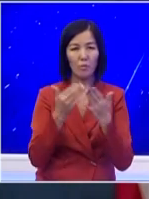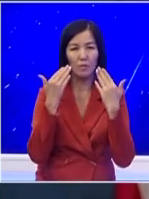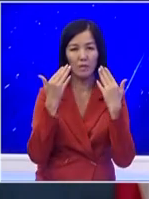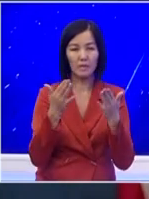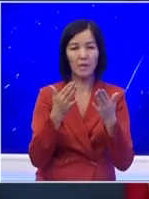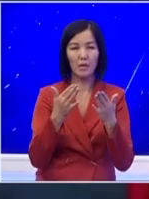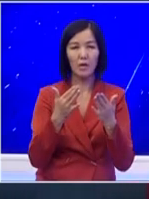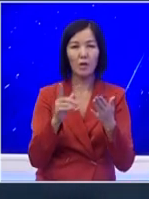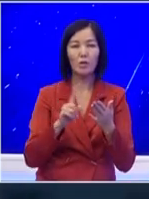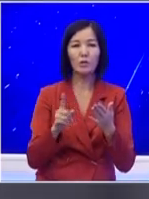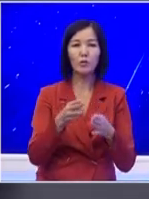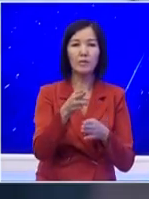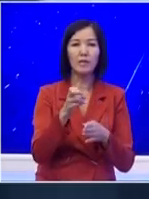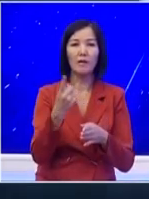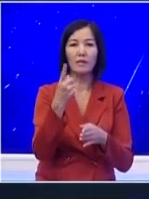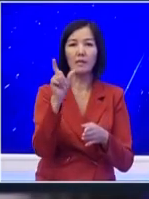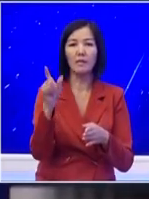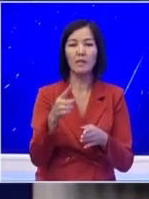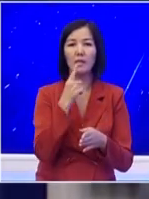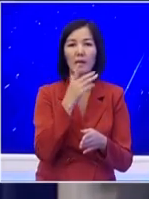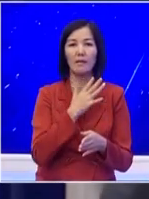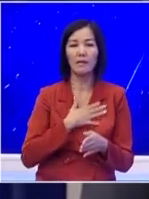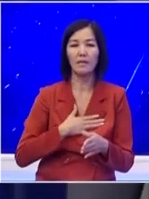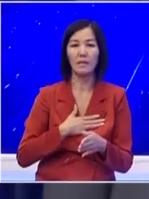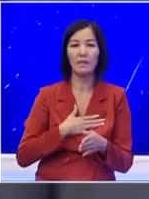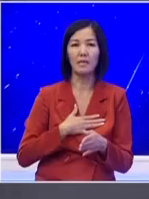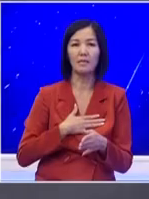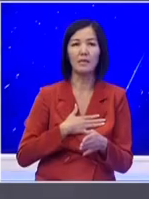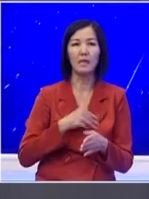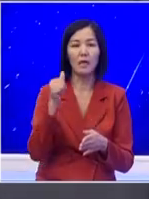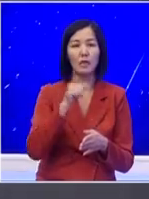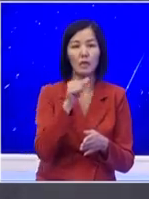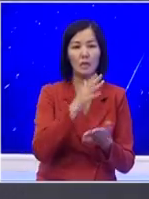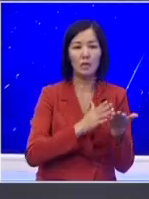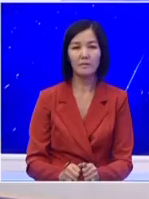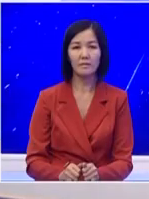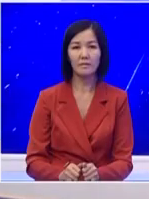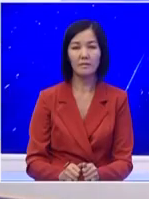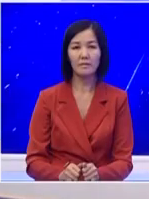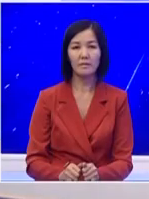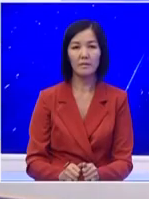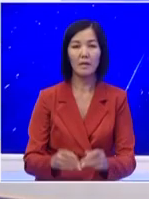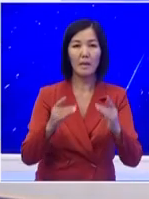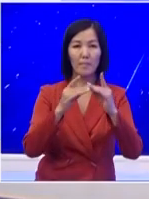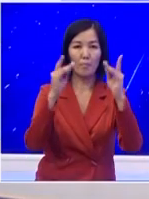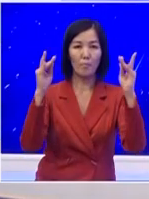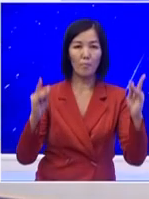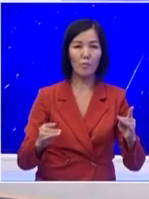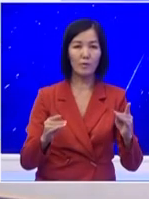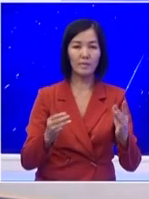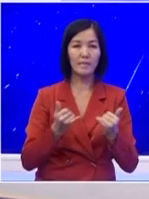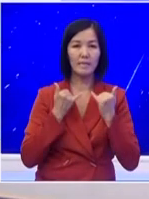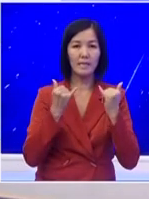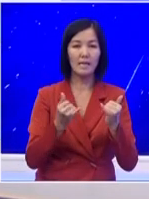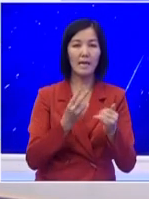но, по его сведениям, стрелявший был один и получил ранение, нанесенное сотрудниками секретной службы. Мост для диких обезьян построили